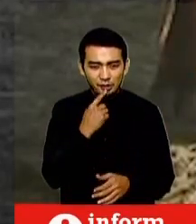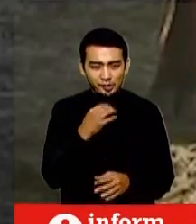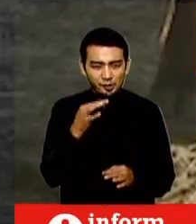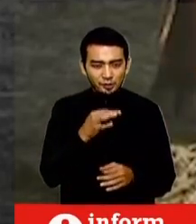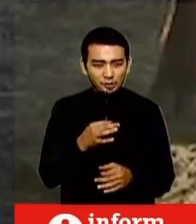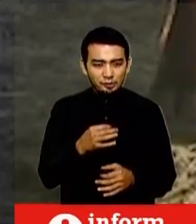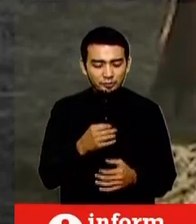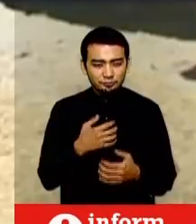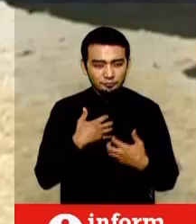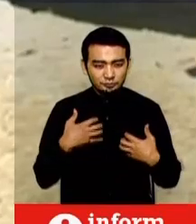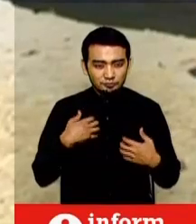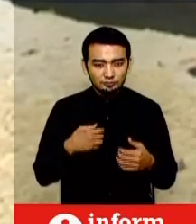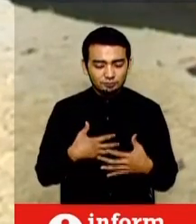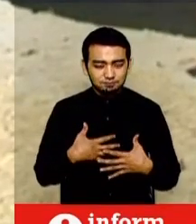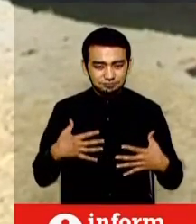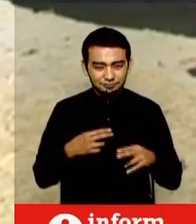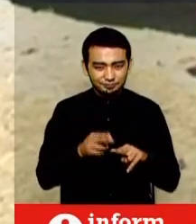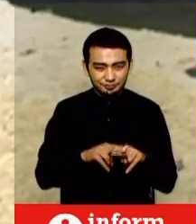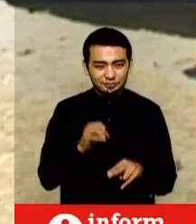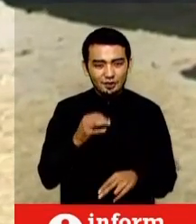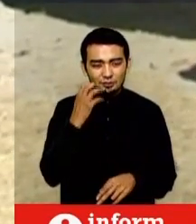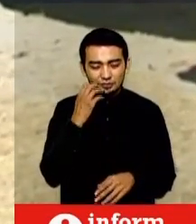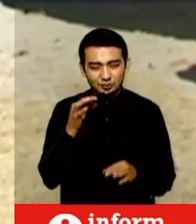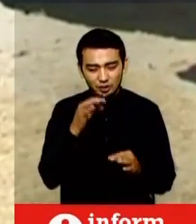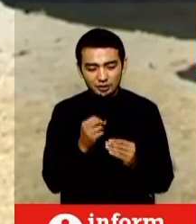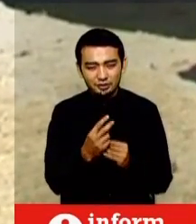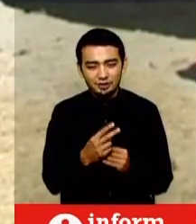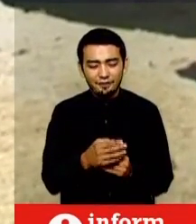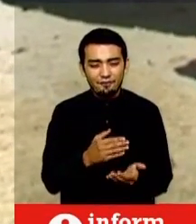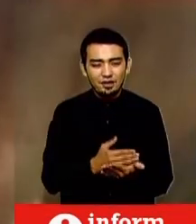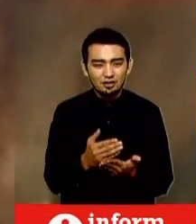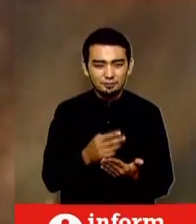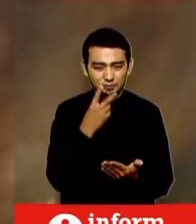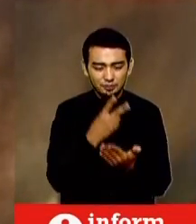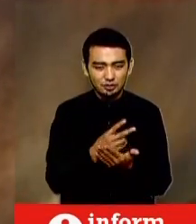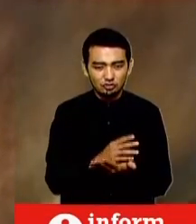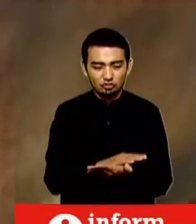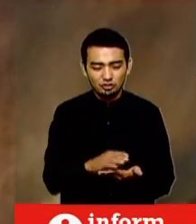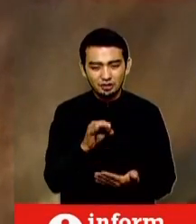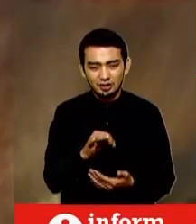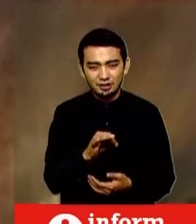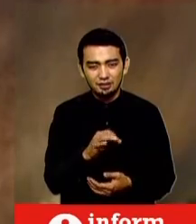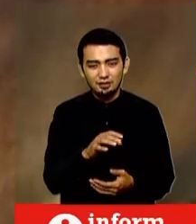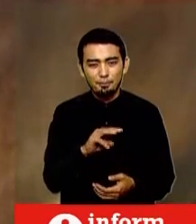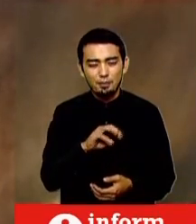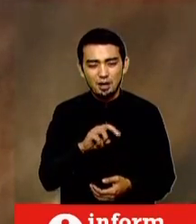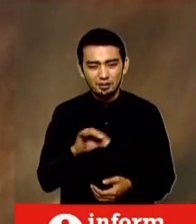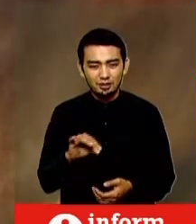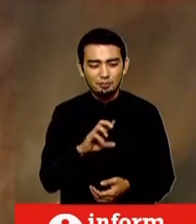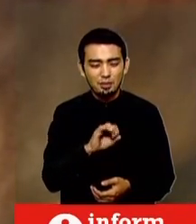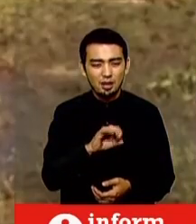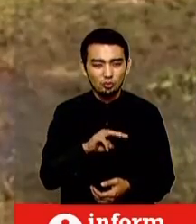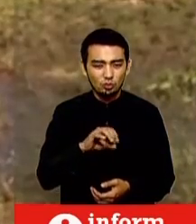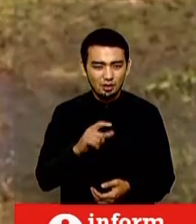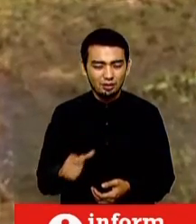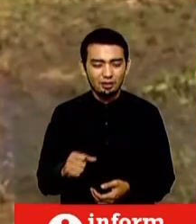забитых животных. По 12 вышел положительный результат. Решением сельских акимов в селах Кусак, Мади, Байтуган, Шахтер,